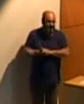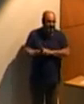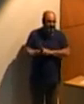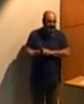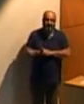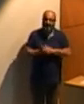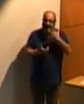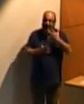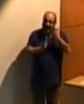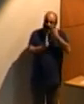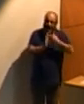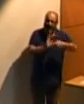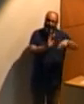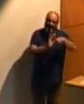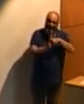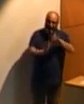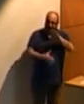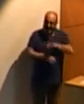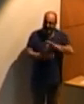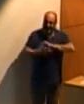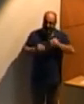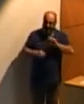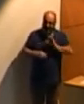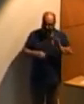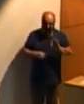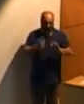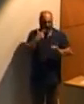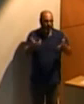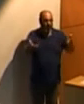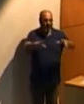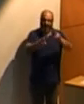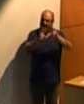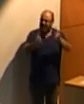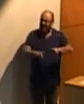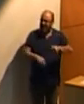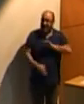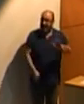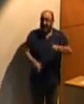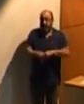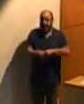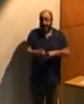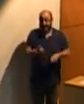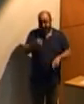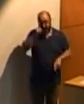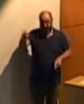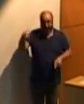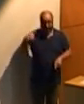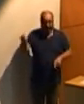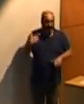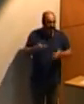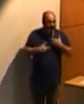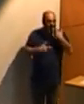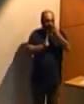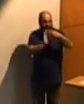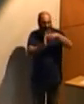l'éthique tel que nous le pensons en france que le voit quand on va dans les congrès internationaux seraient des français on est un peu comme les allemands quand on